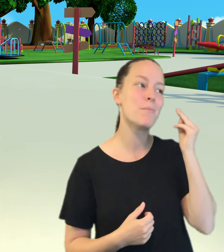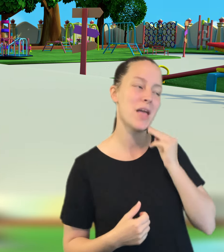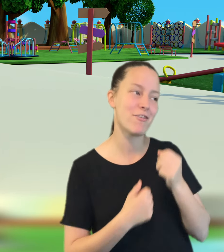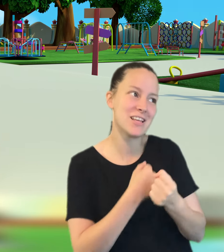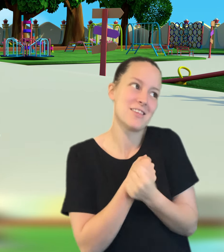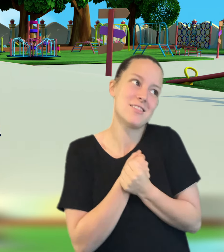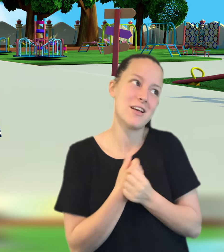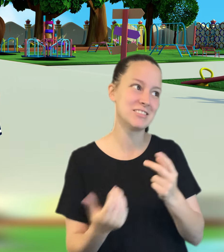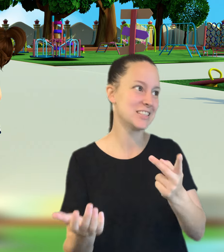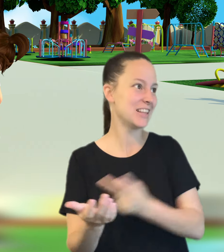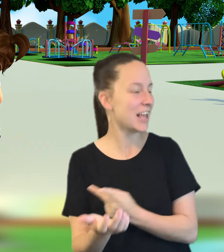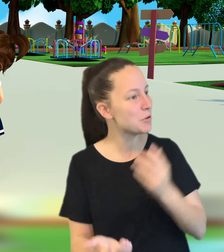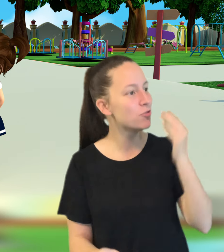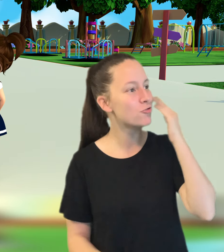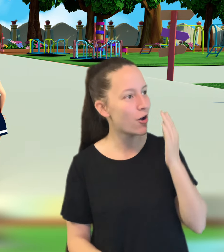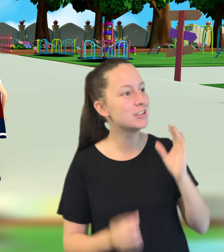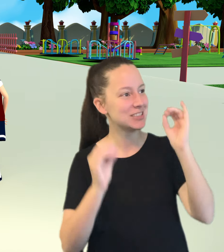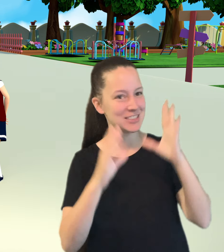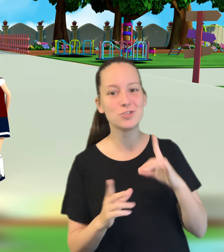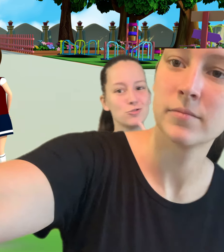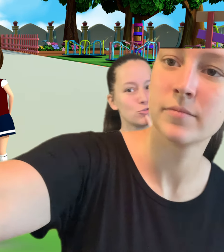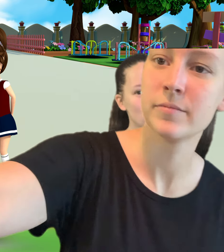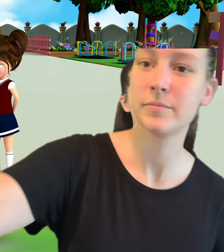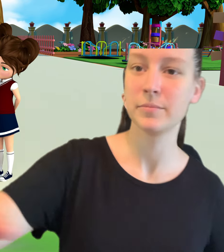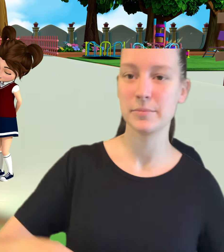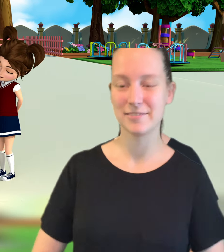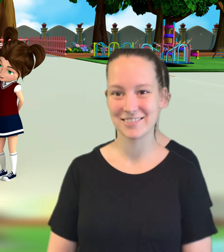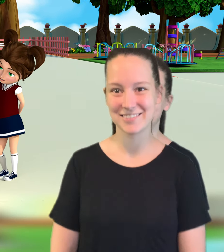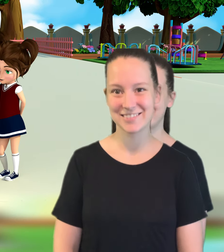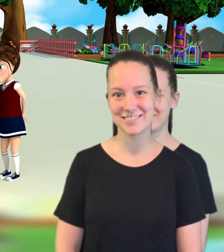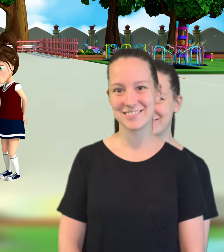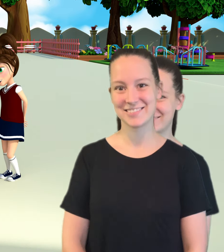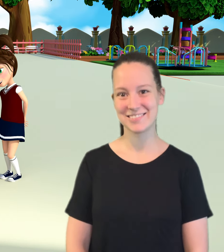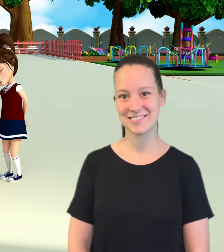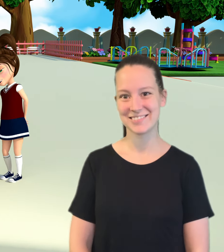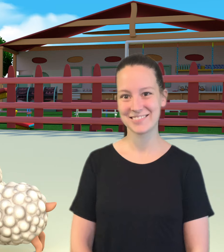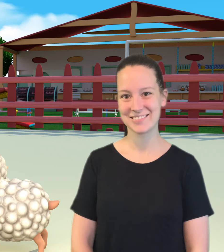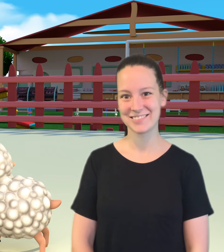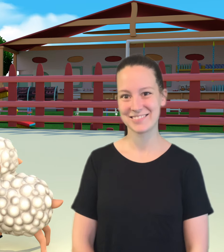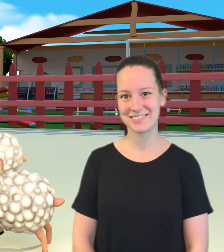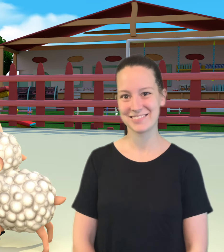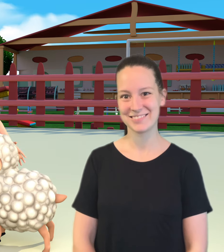羊メリさんの羊真白よ